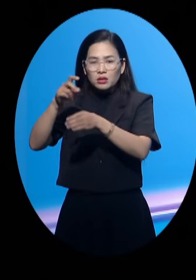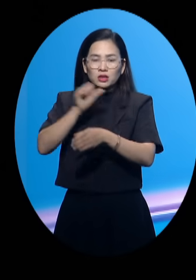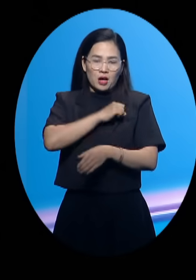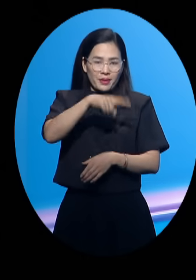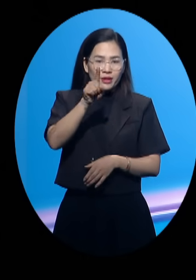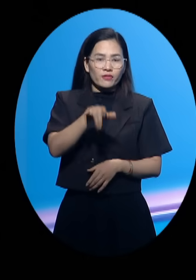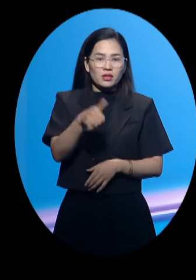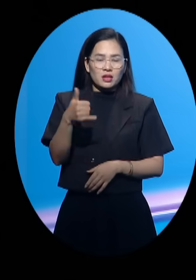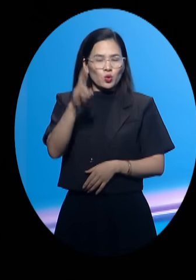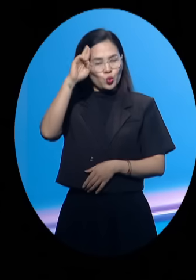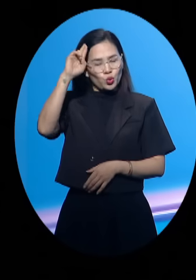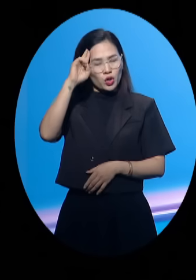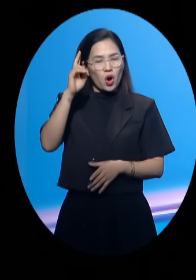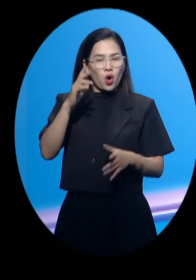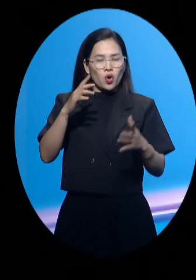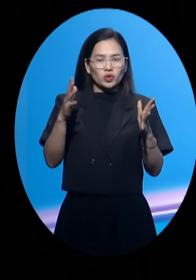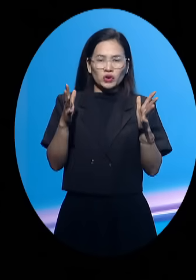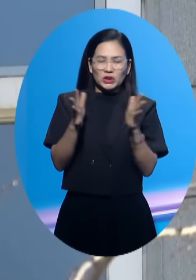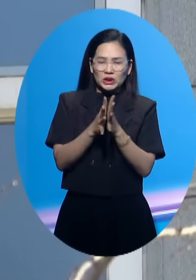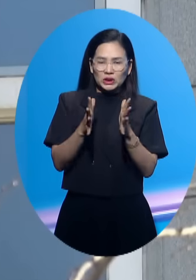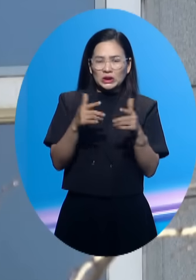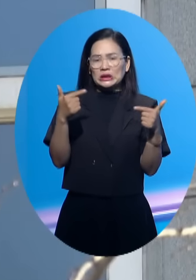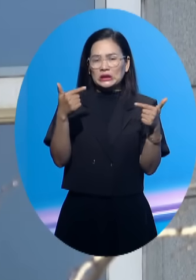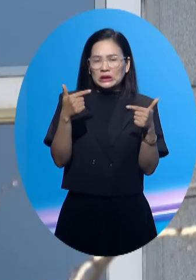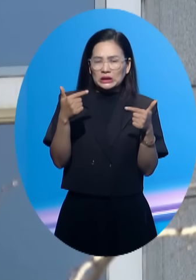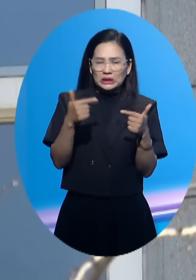với lý do rủi ro an ninh ngày càng tăng. Trung